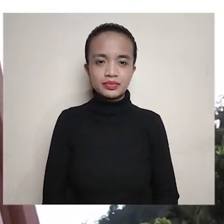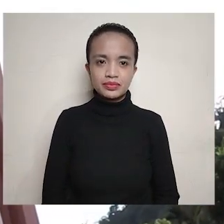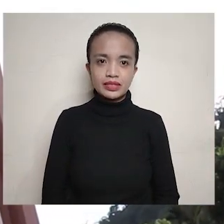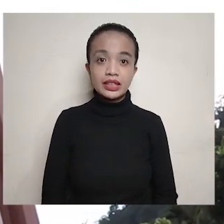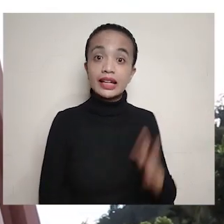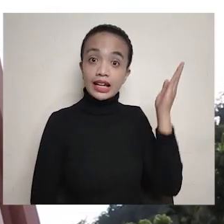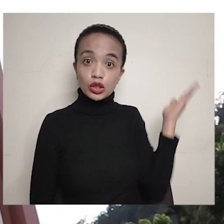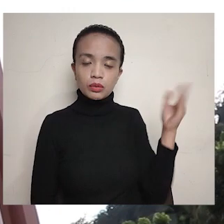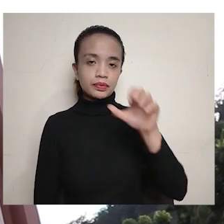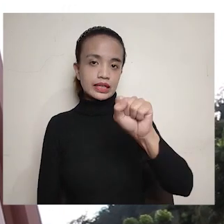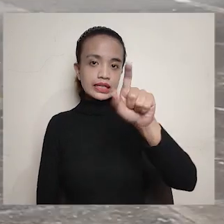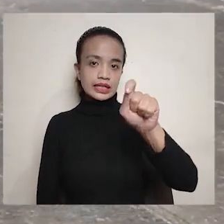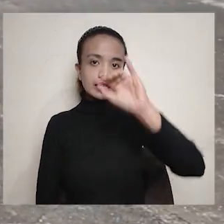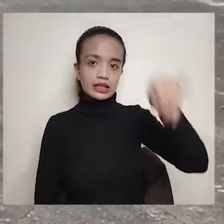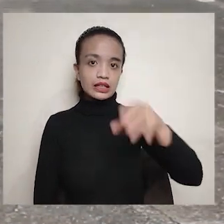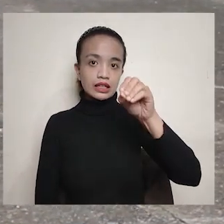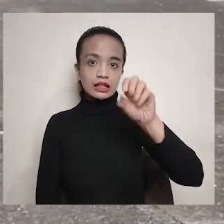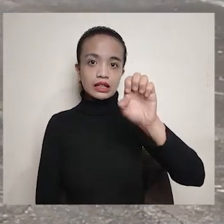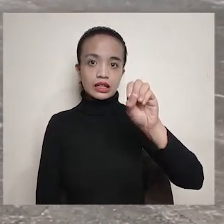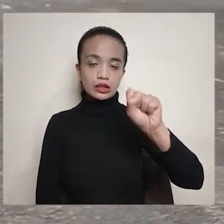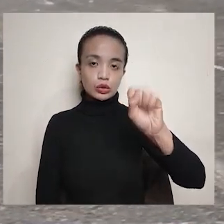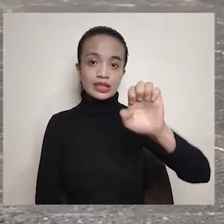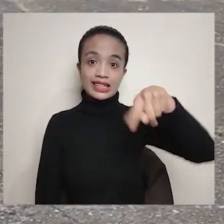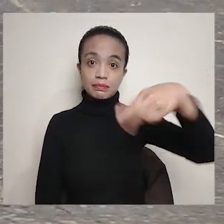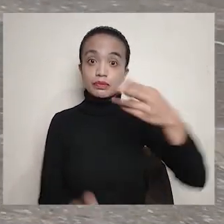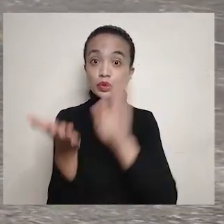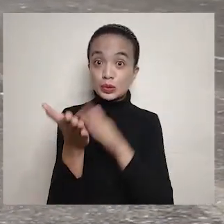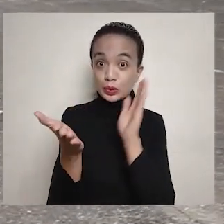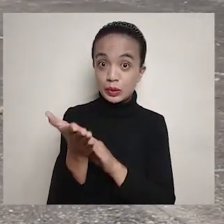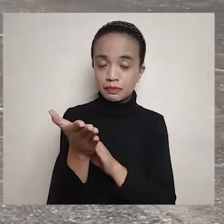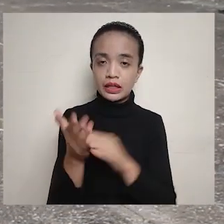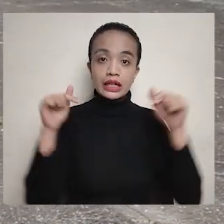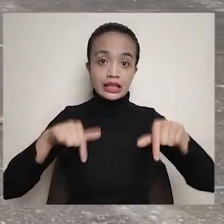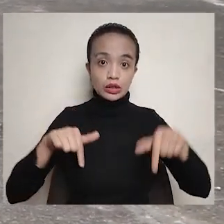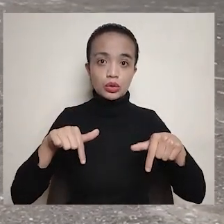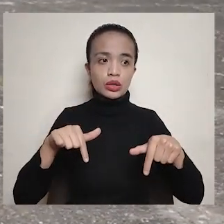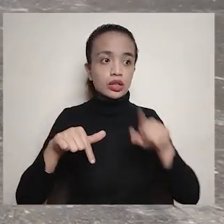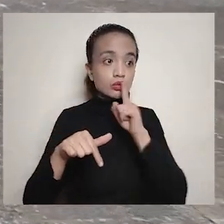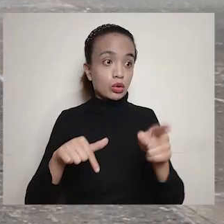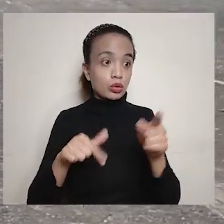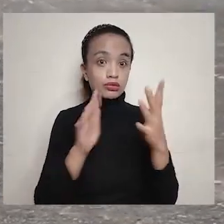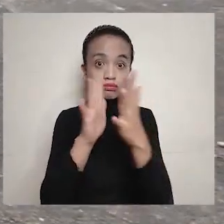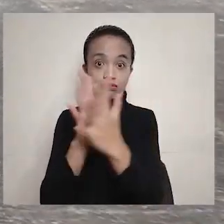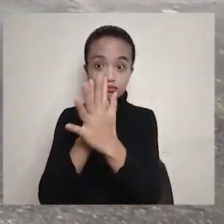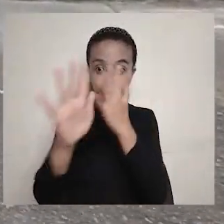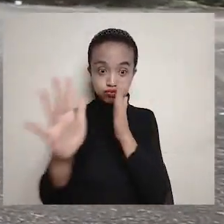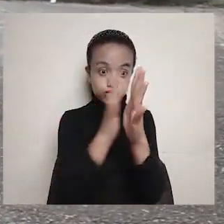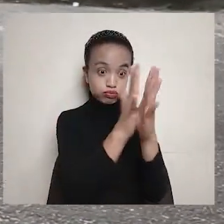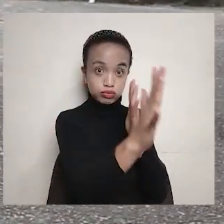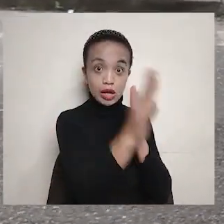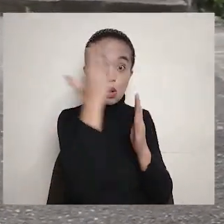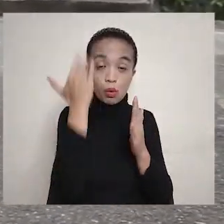Ito ang St. Joseph's School. Dito kami nakalinya usually. Kasi